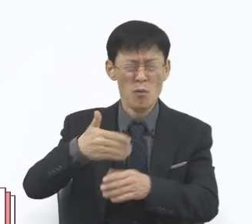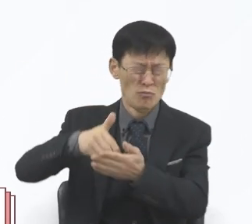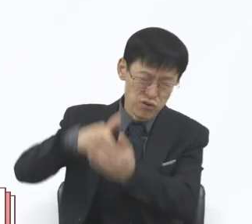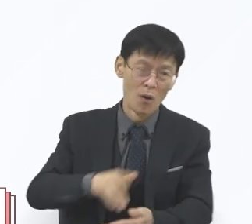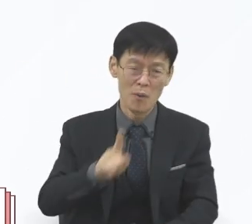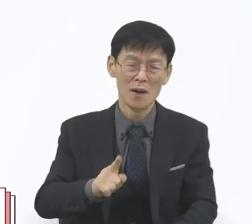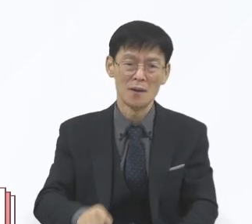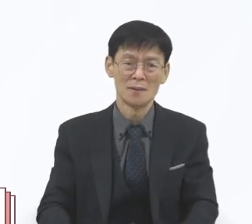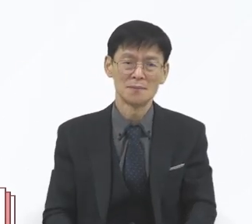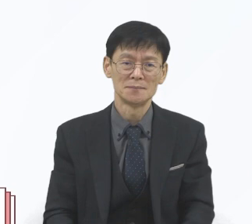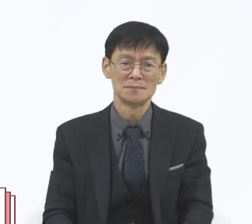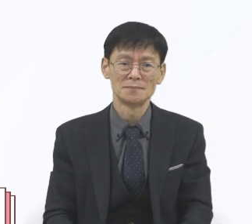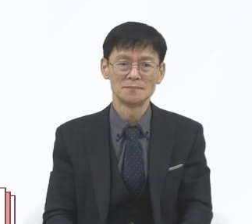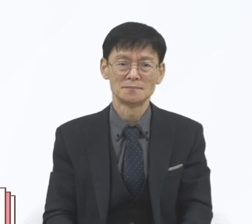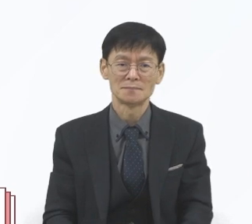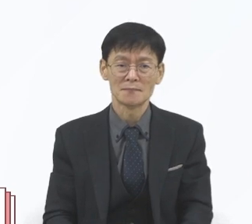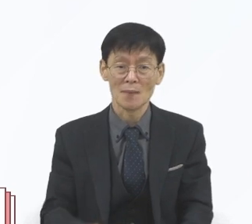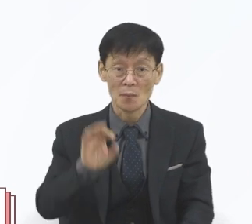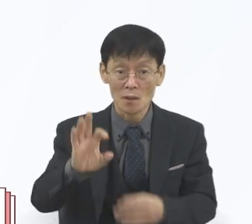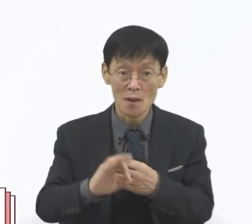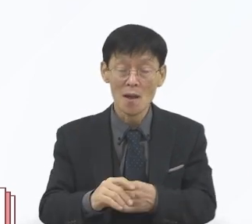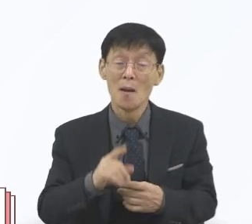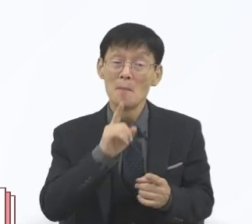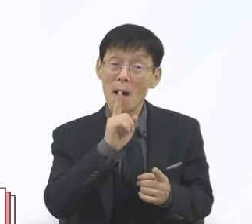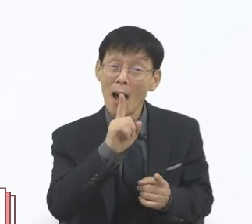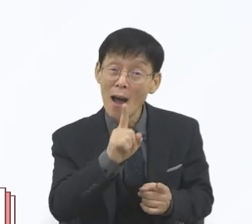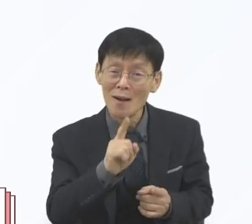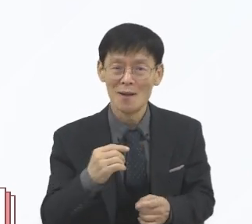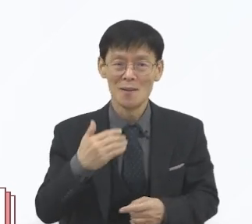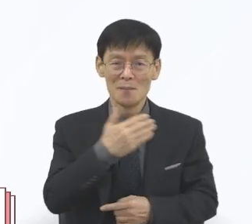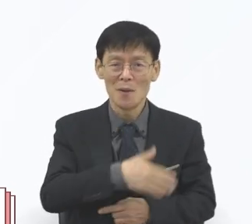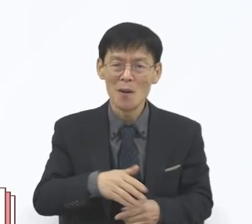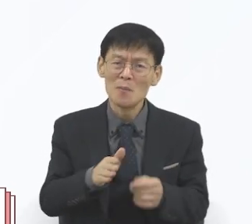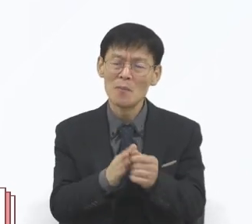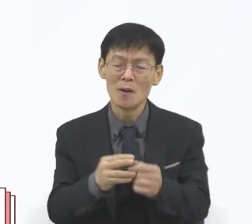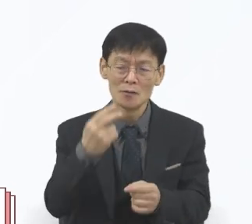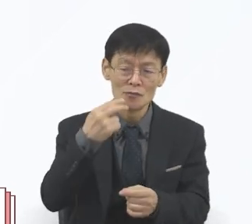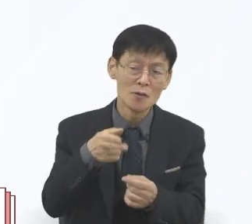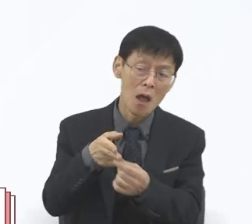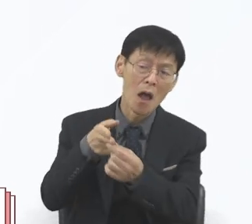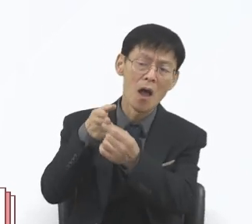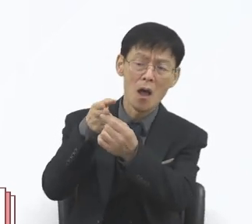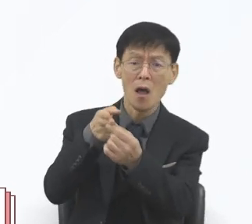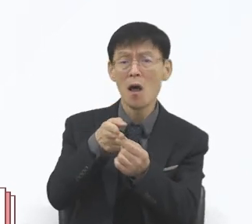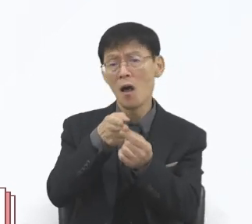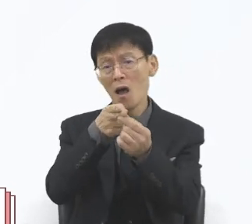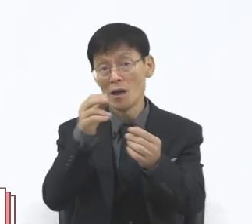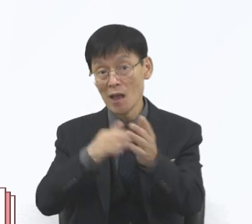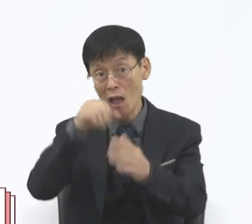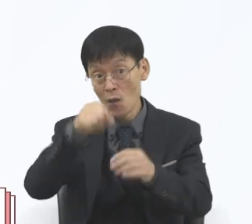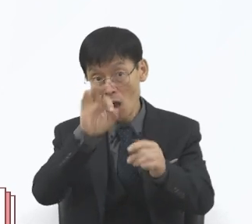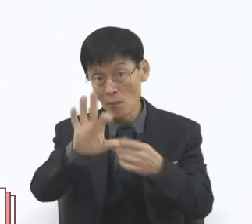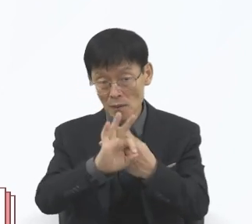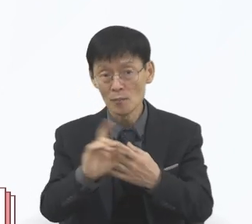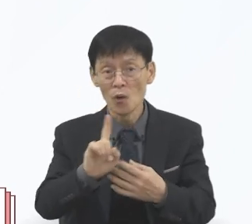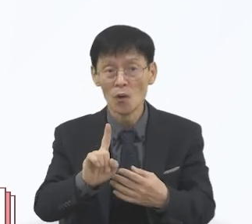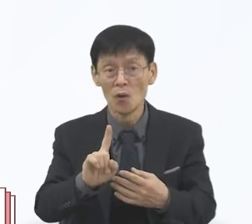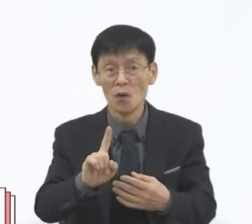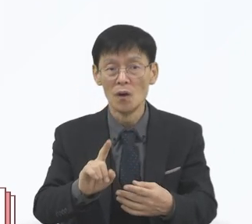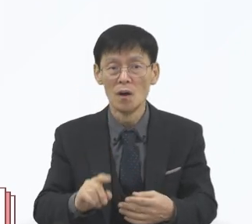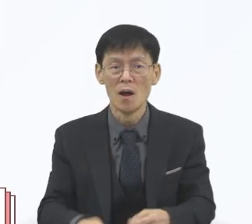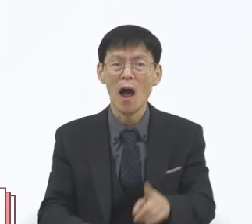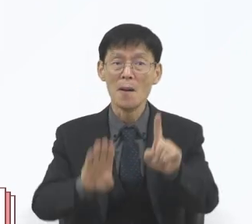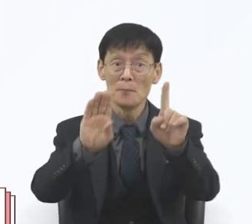받을 수 있습니다. 우리가 살펴본 말로 하는, 몸으로 하는, 눈으로 느끼는 등의 성희롱